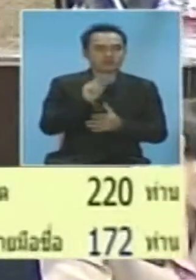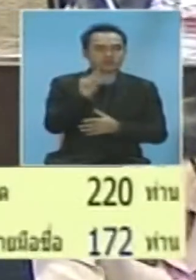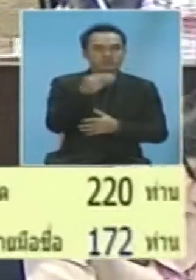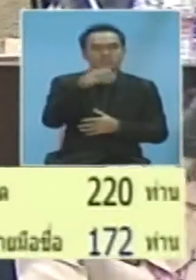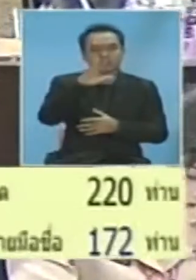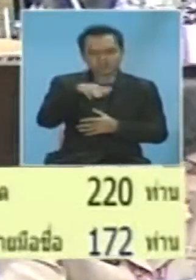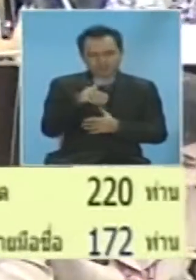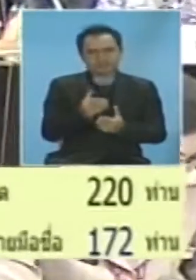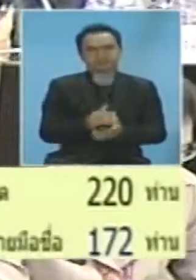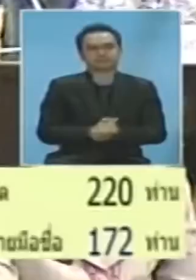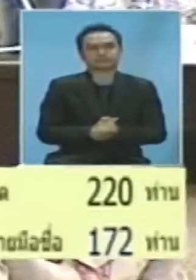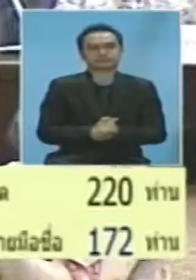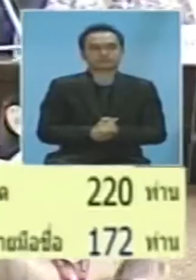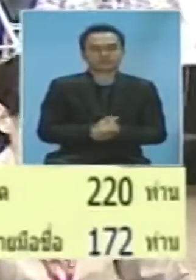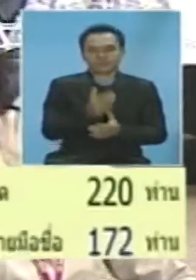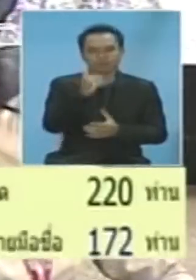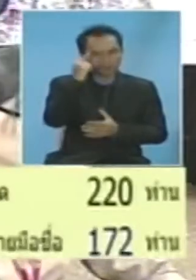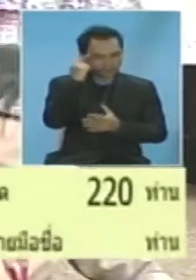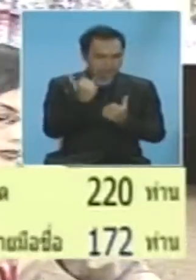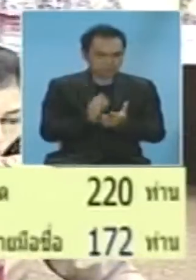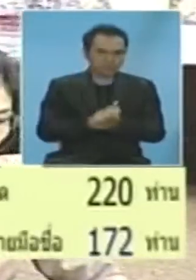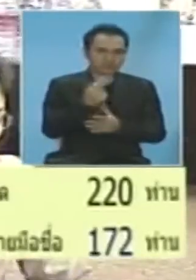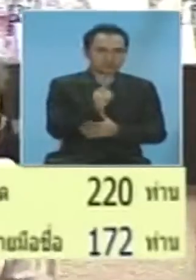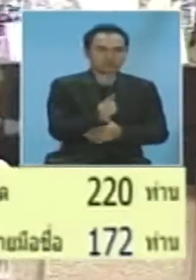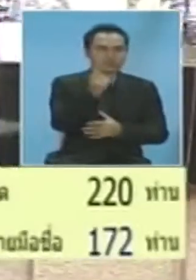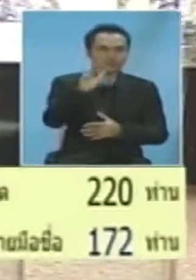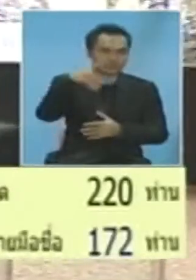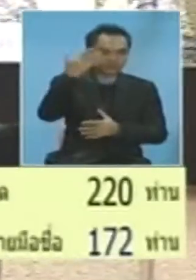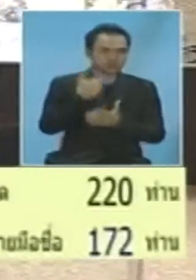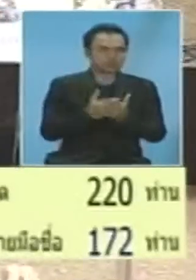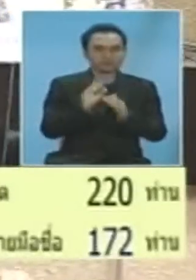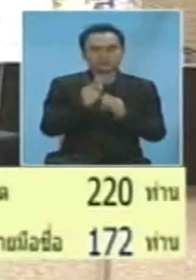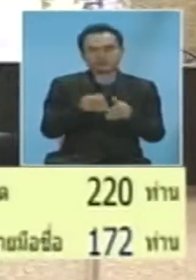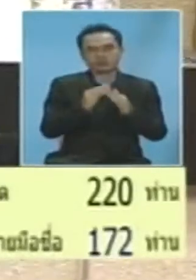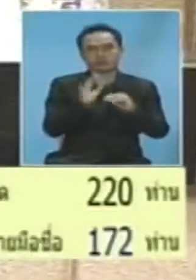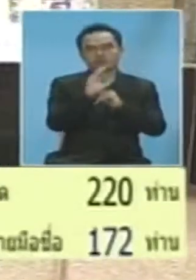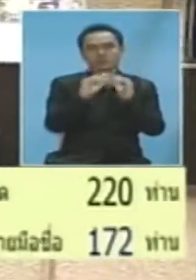15,000 บาททั้งที่ขณะเมื่อเริ่มโครงการในเดือนตุลาคม